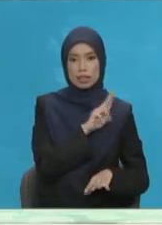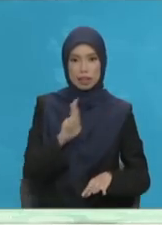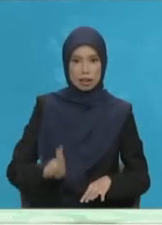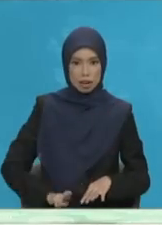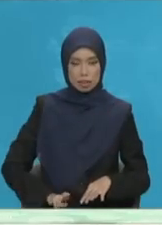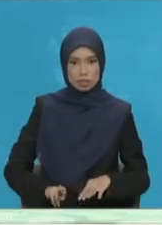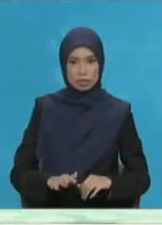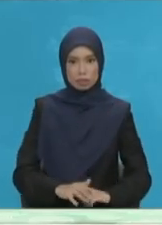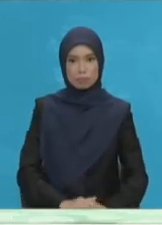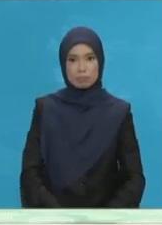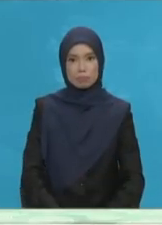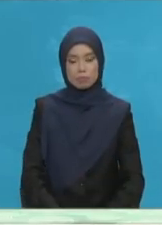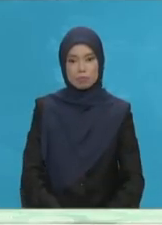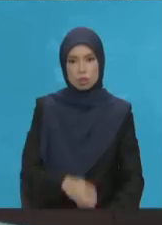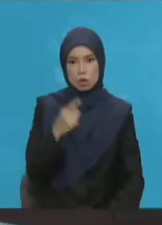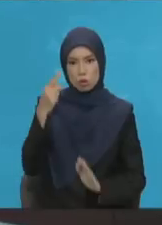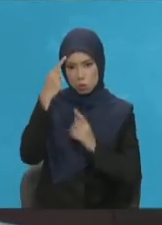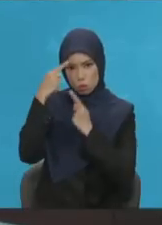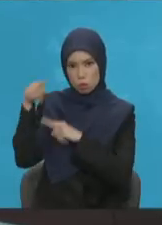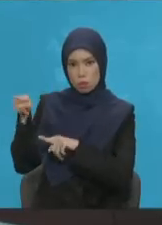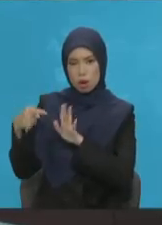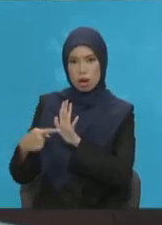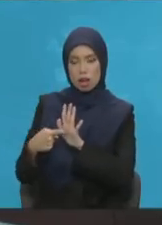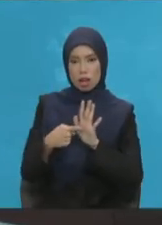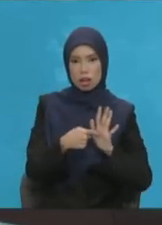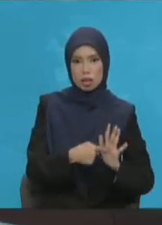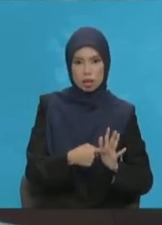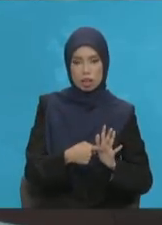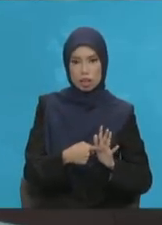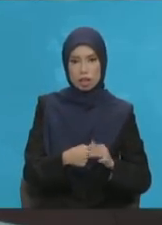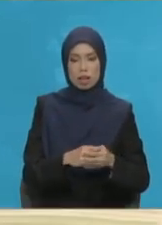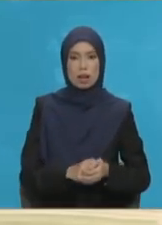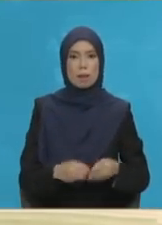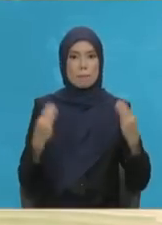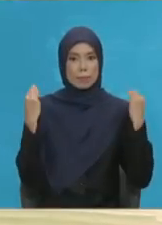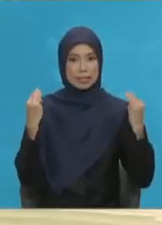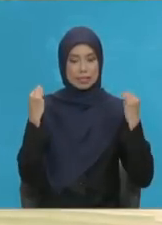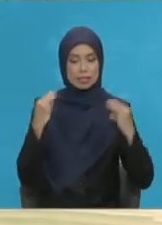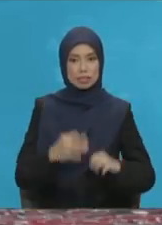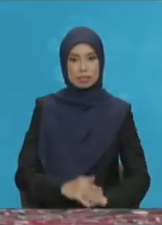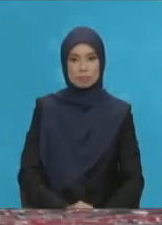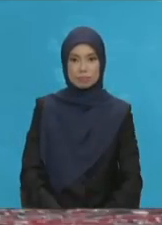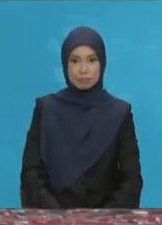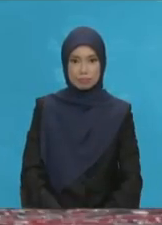pertunangan di raja sebagai wakil yang dititahkan bagi majelis tersebut